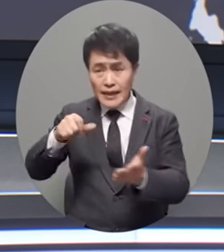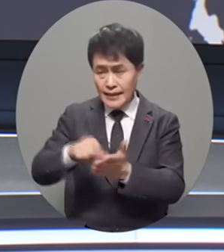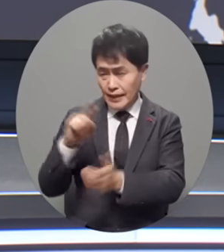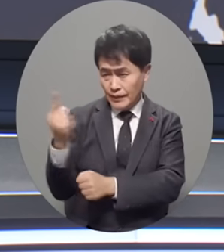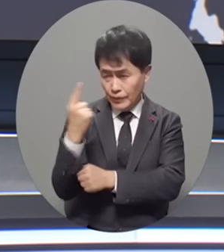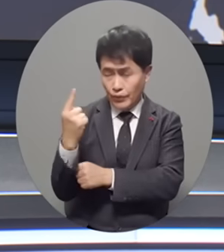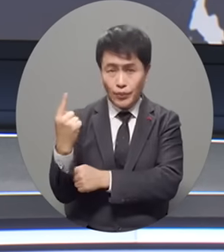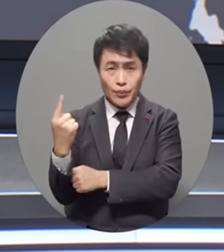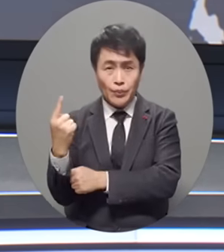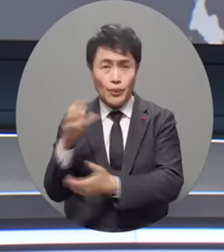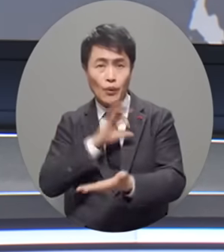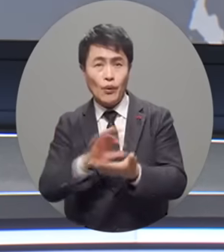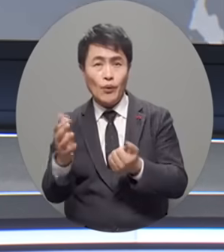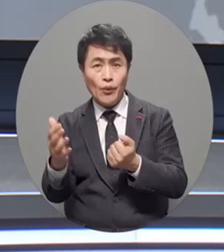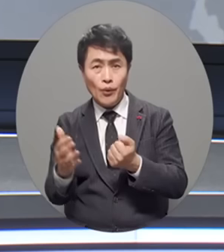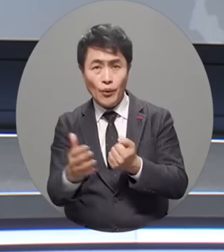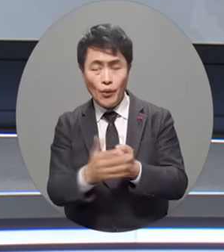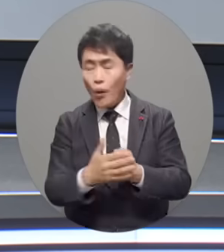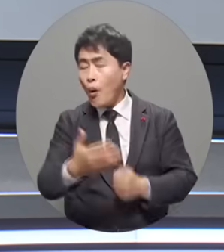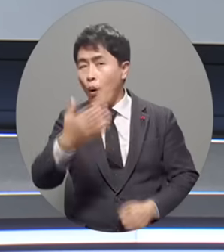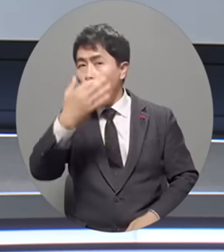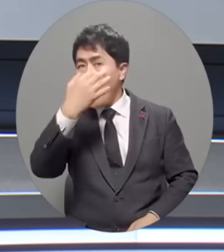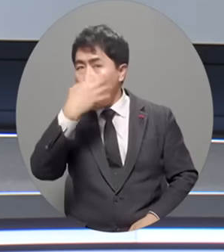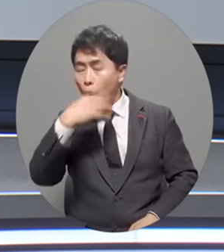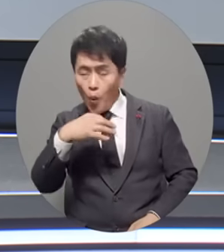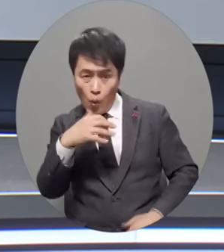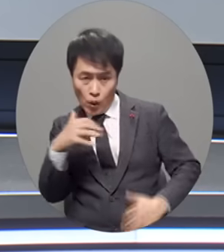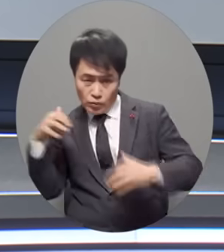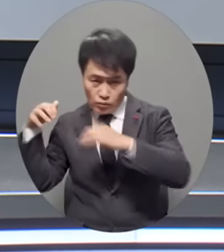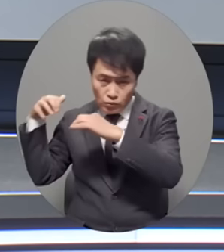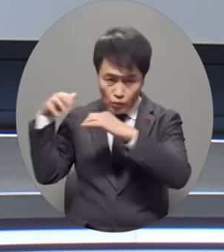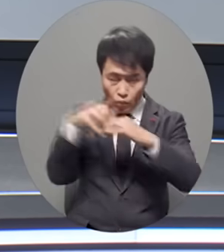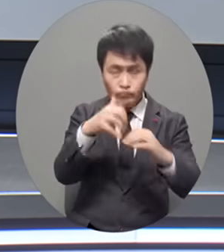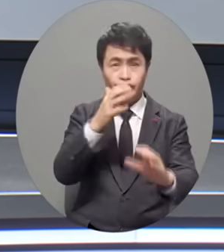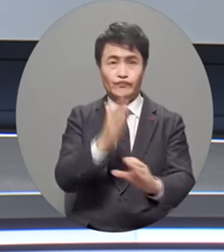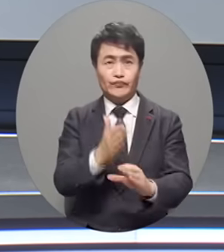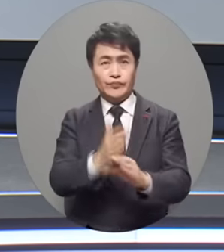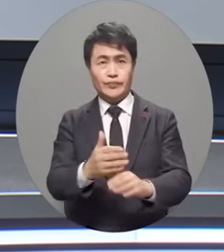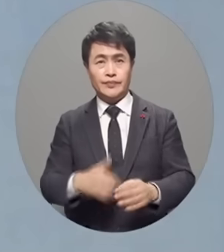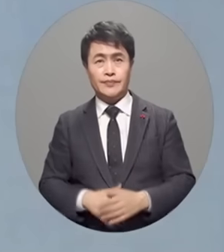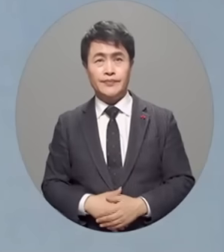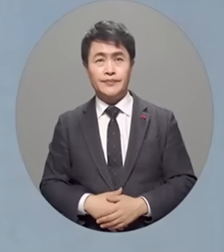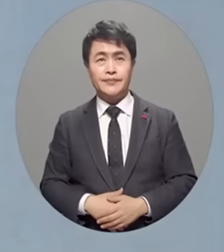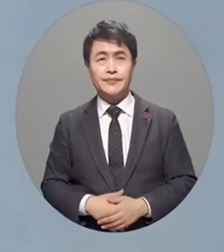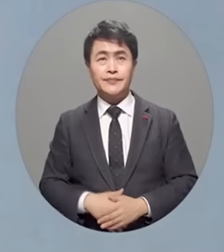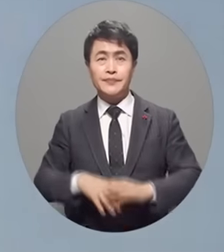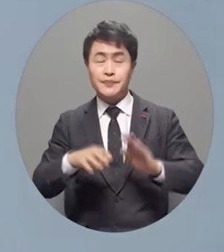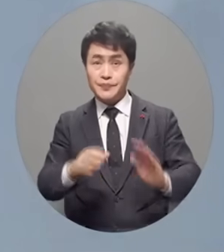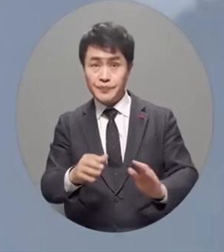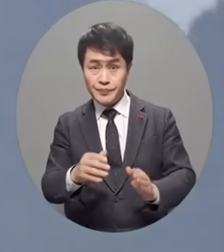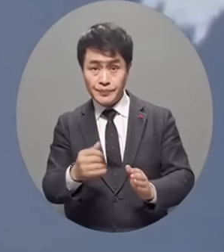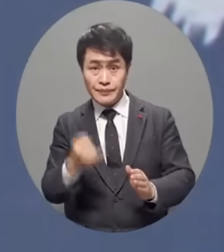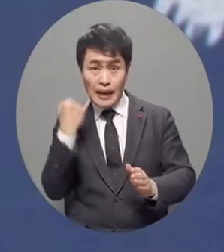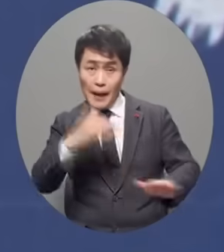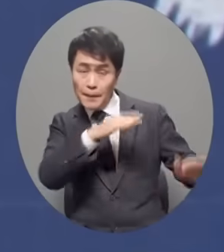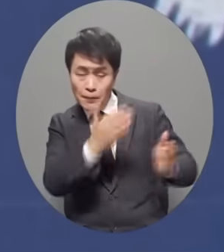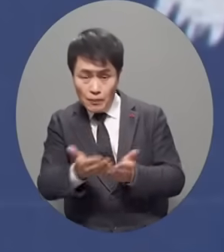활용해 이미 효과적인 타격을 하고 있습니다. 이 뱃길의